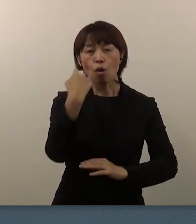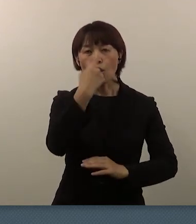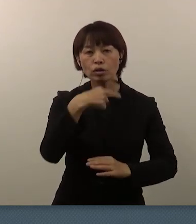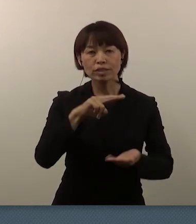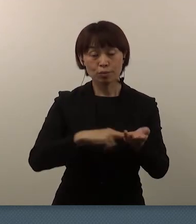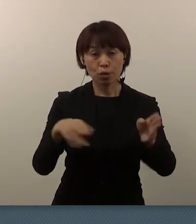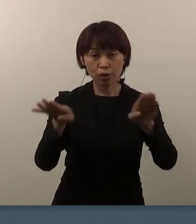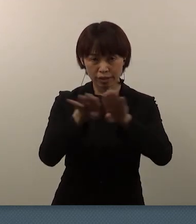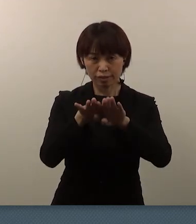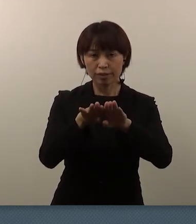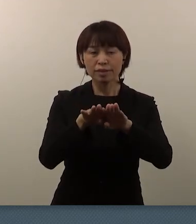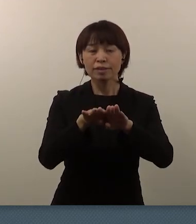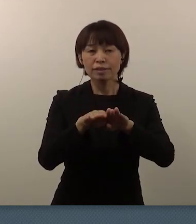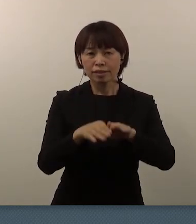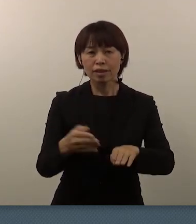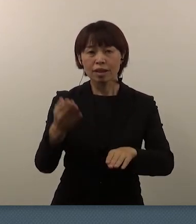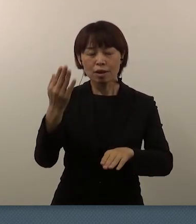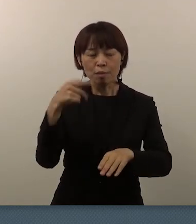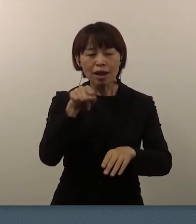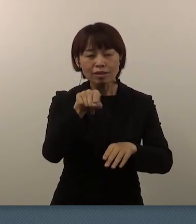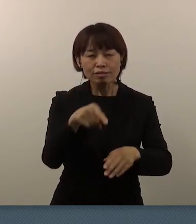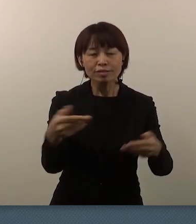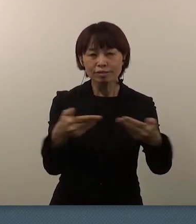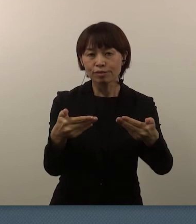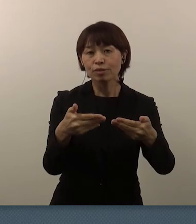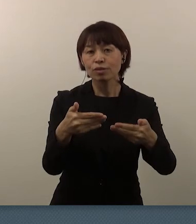看護師が逮捕されまして、